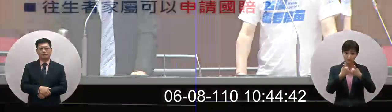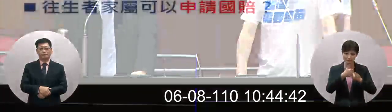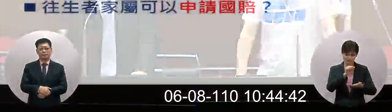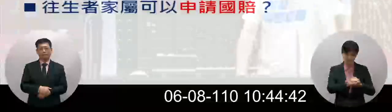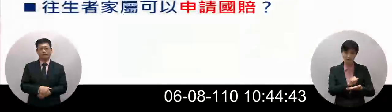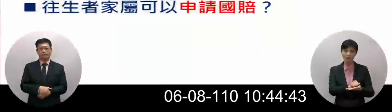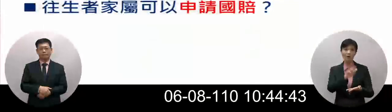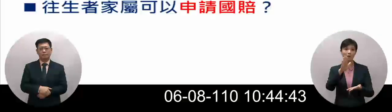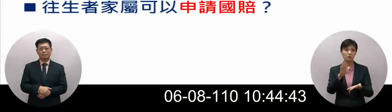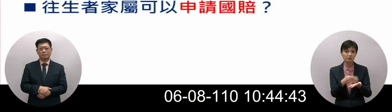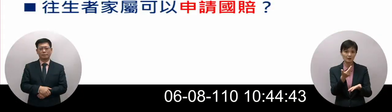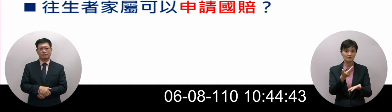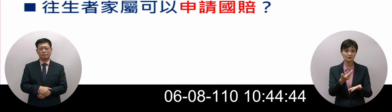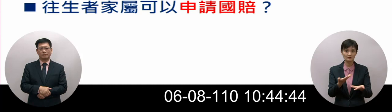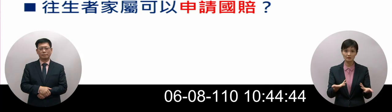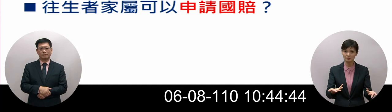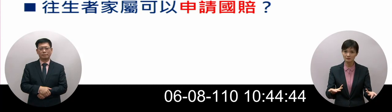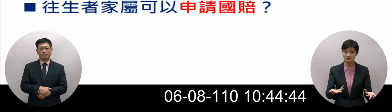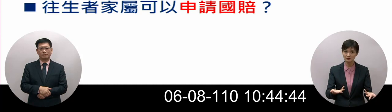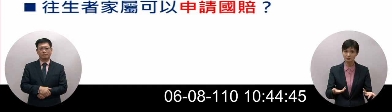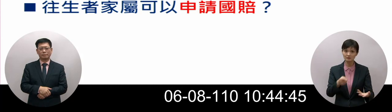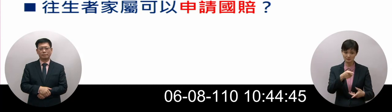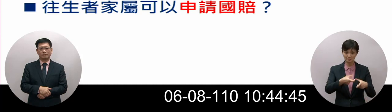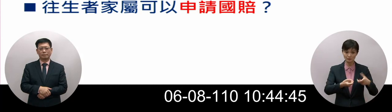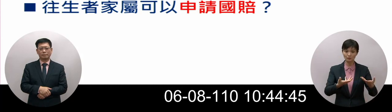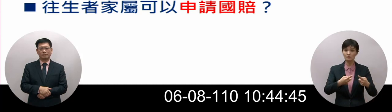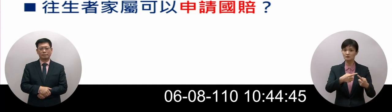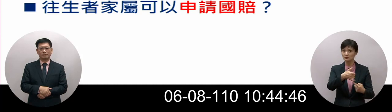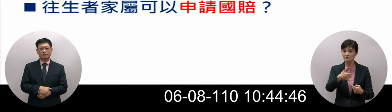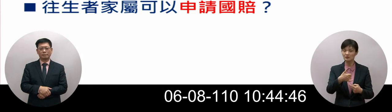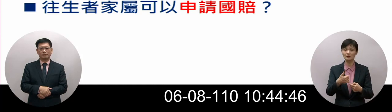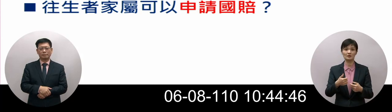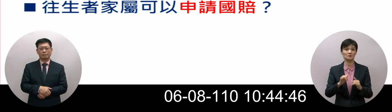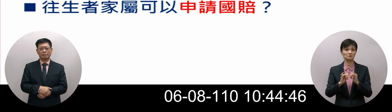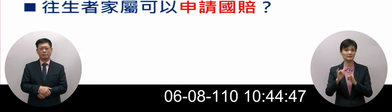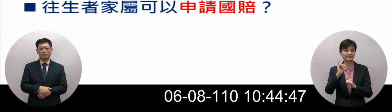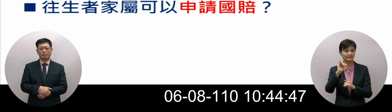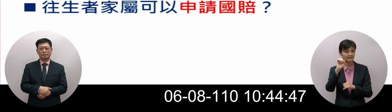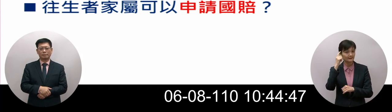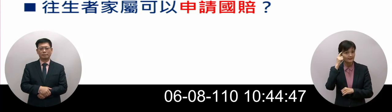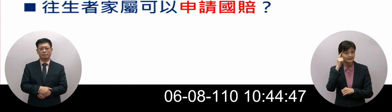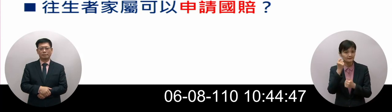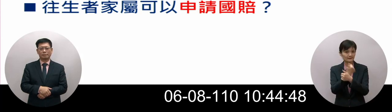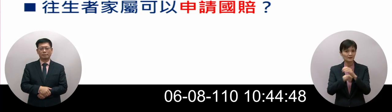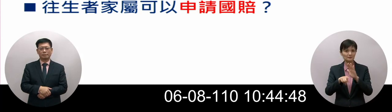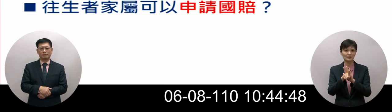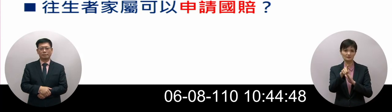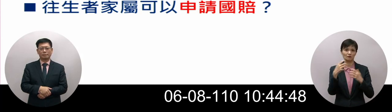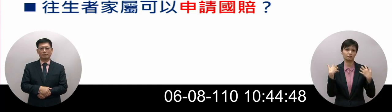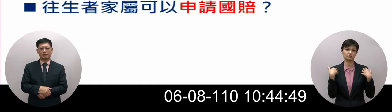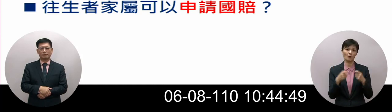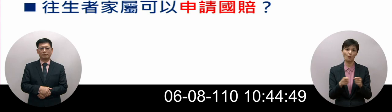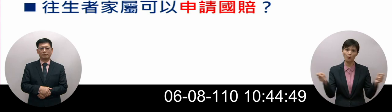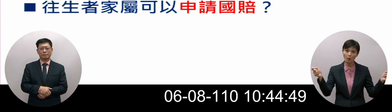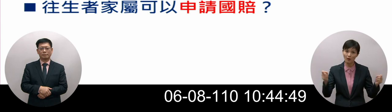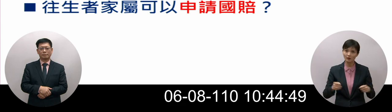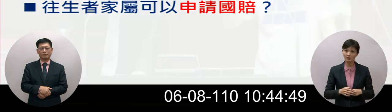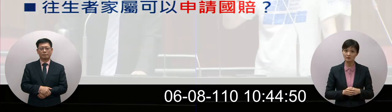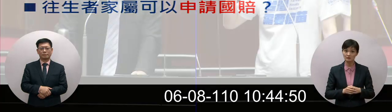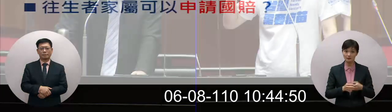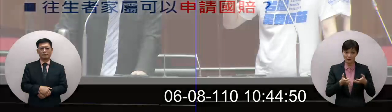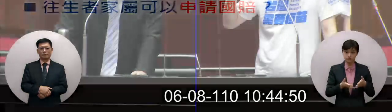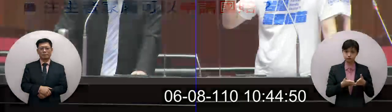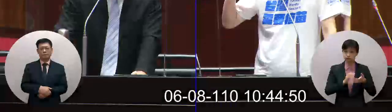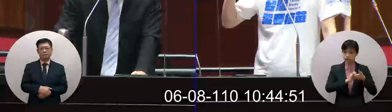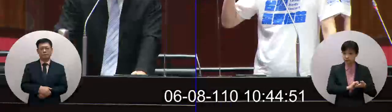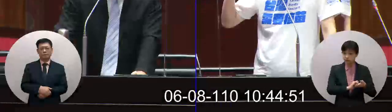见。你当公务员、当民意代表那么久，任何一个重要的决定会没有会议记录。